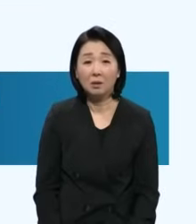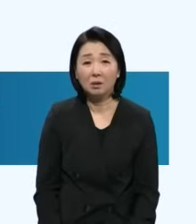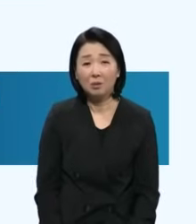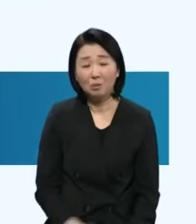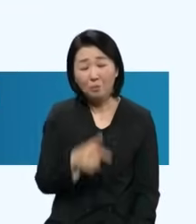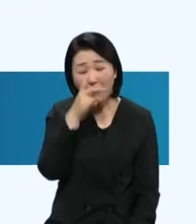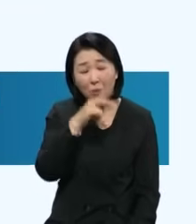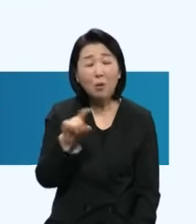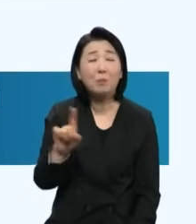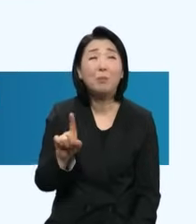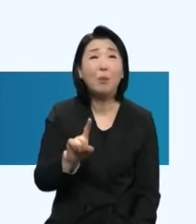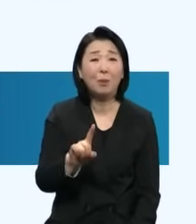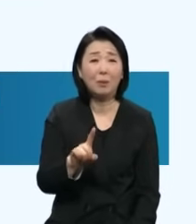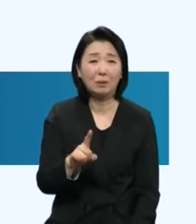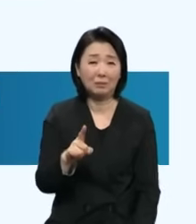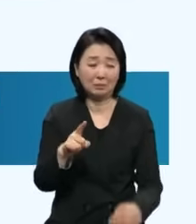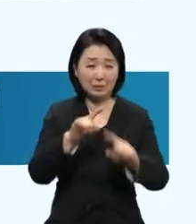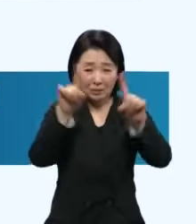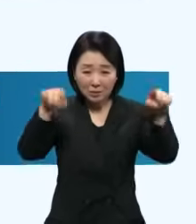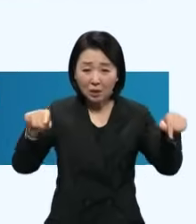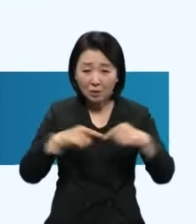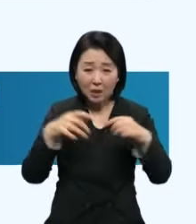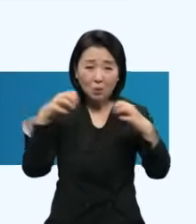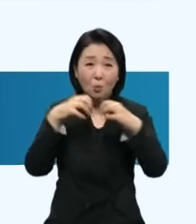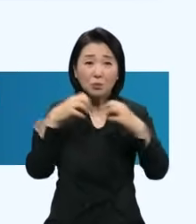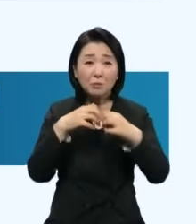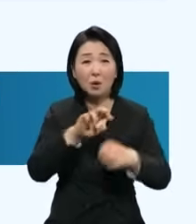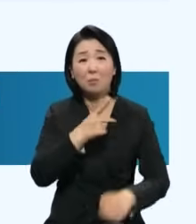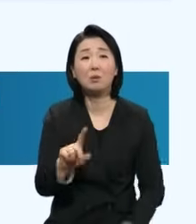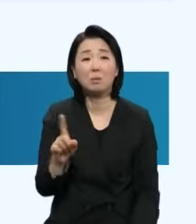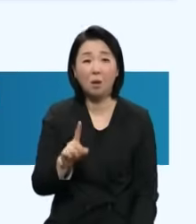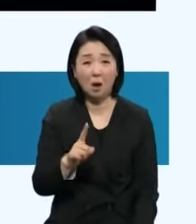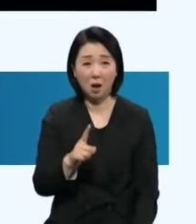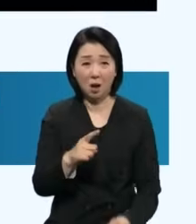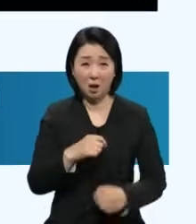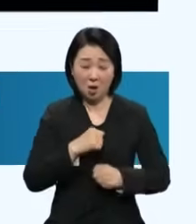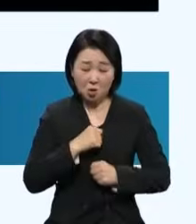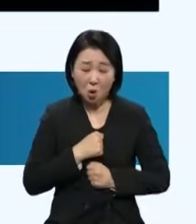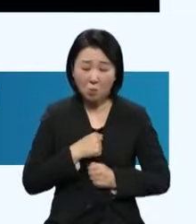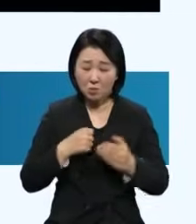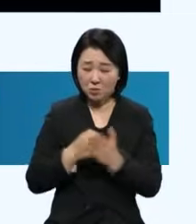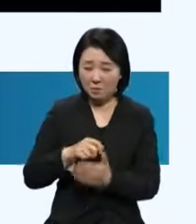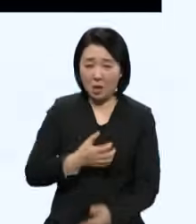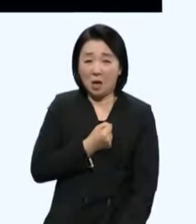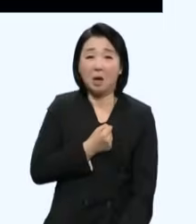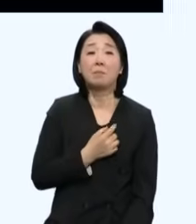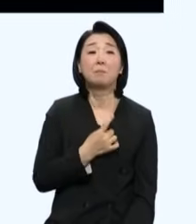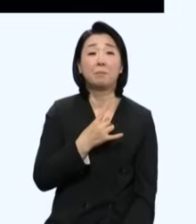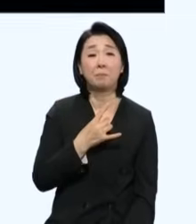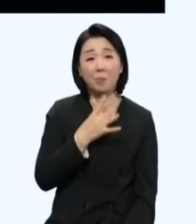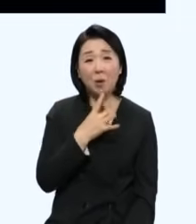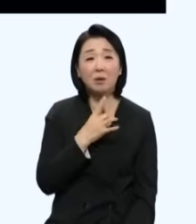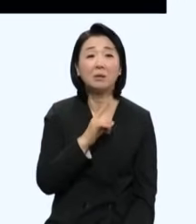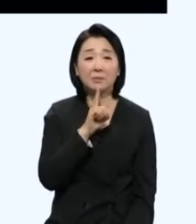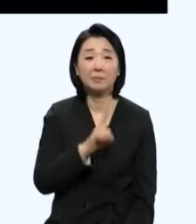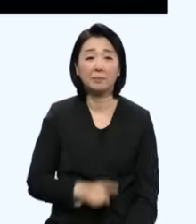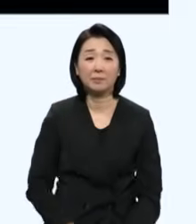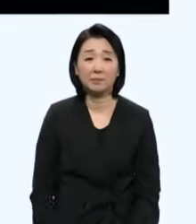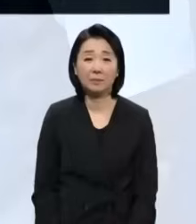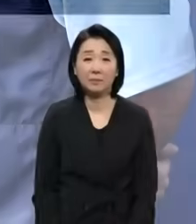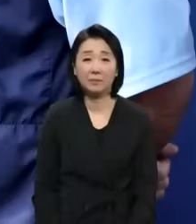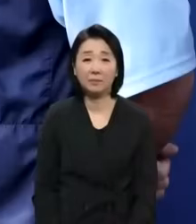바보가 전단을 공습이 번역하느라 올 뻔했다 이런 반응들이